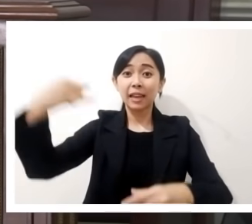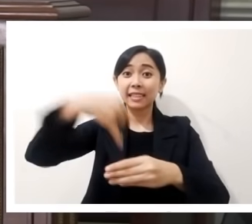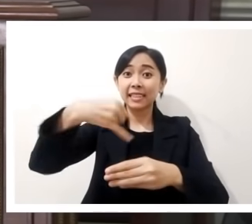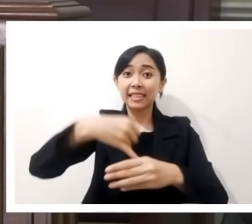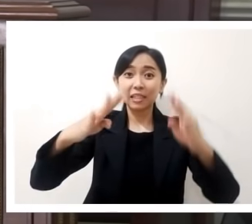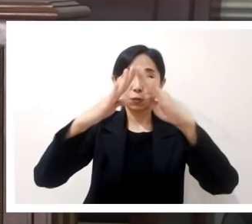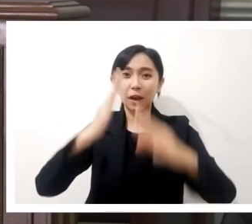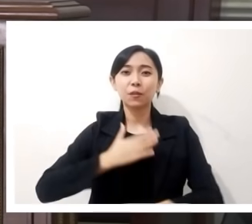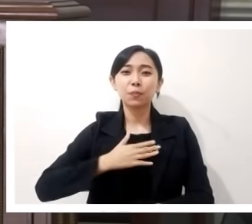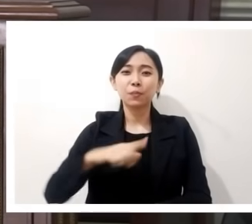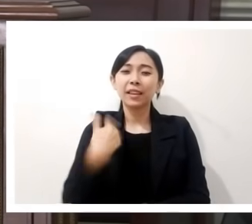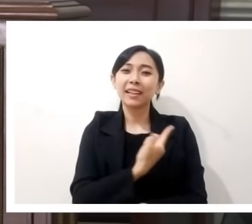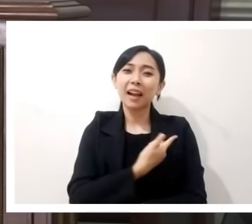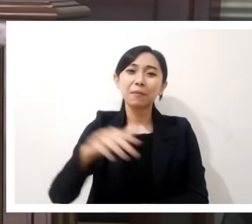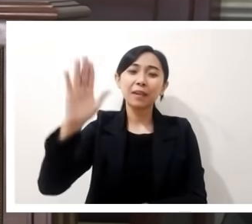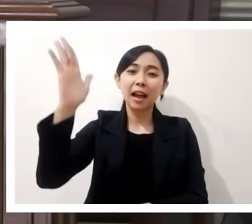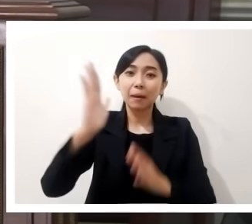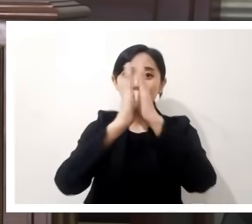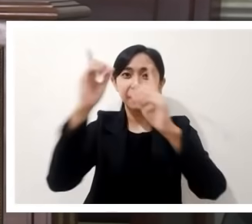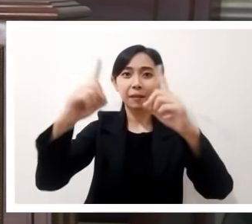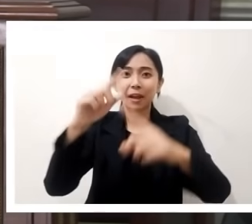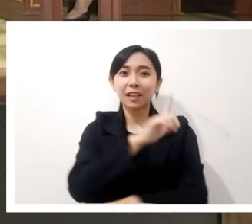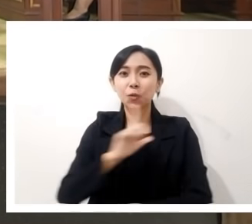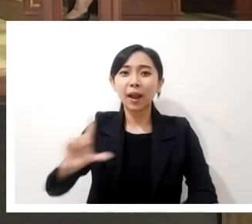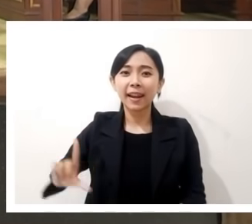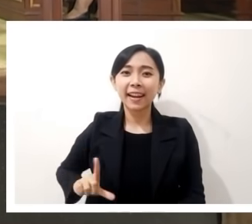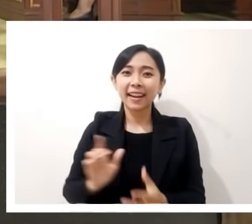rumahku, kami akan beribadah kepada Tuhan.